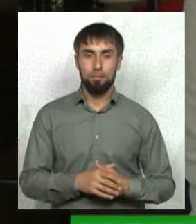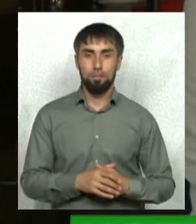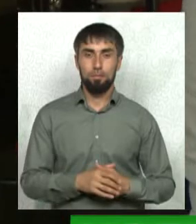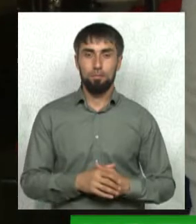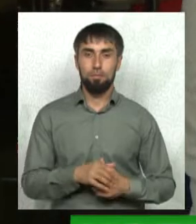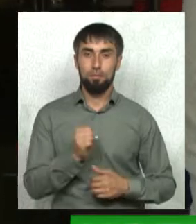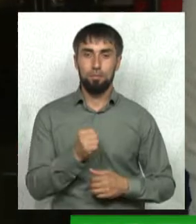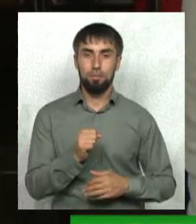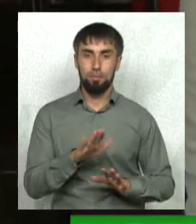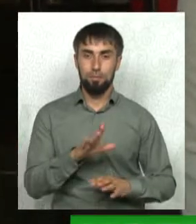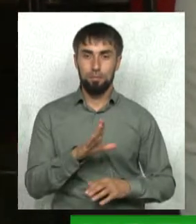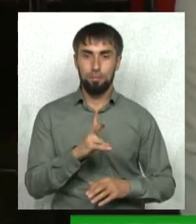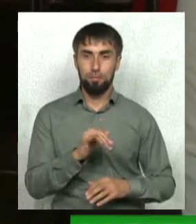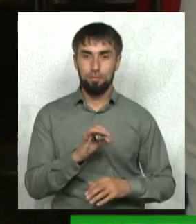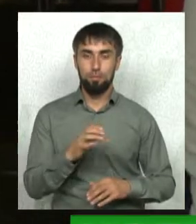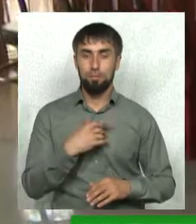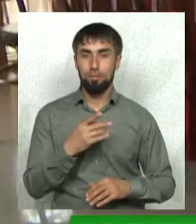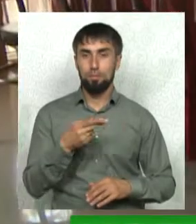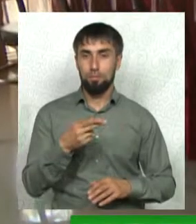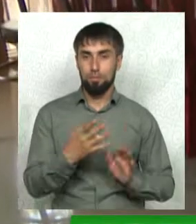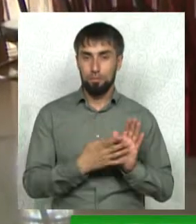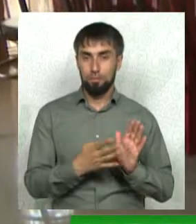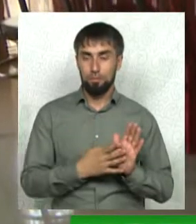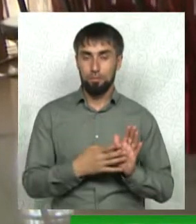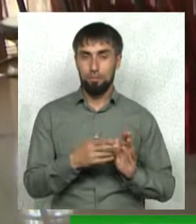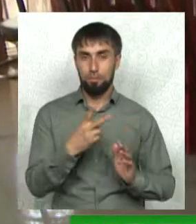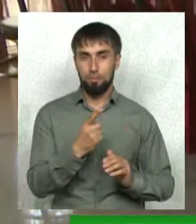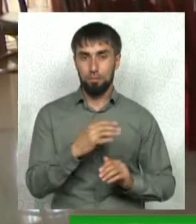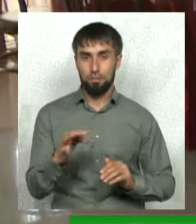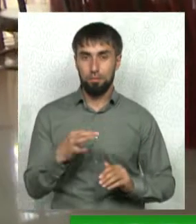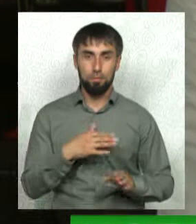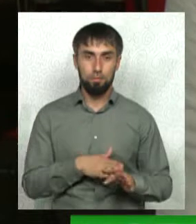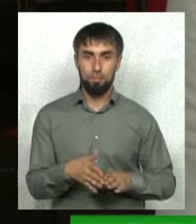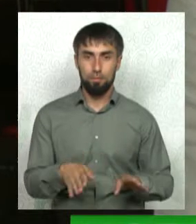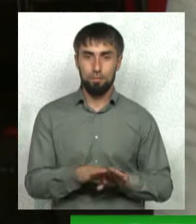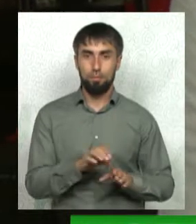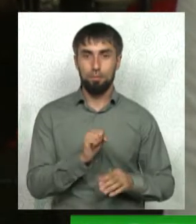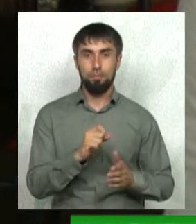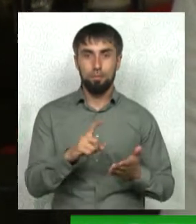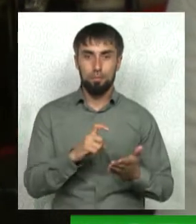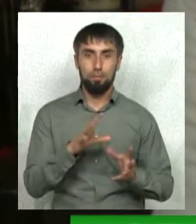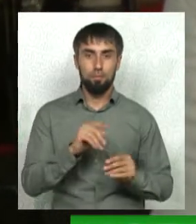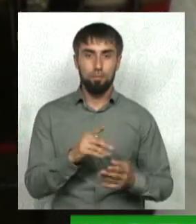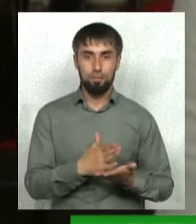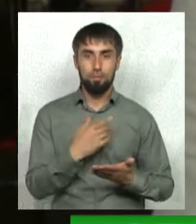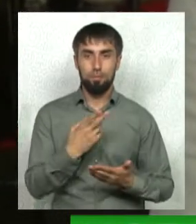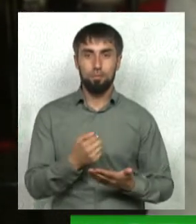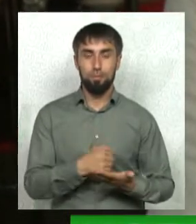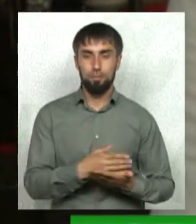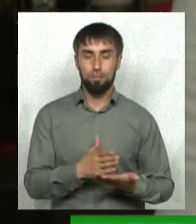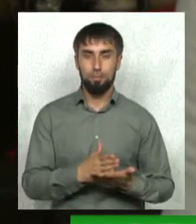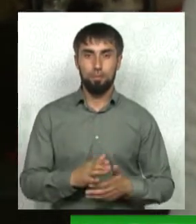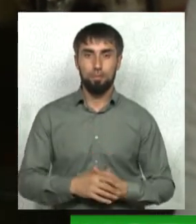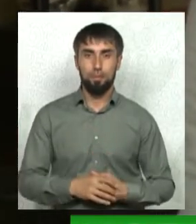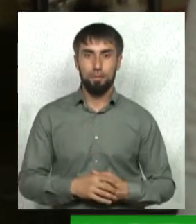вынос работаете, да? Только на вынос. И то в 9 закрываемся полностью. А антисептики есть? Все есть. Все,